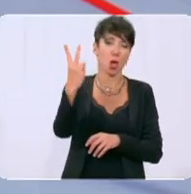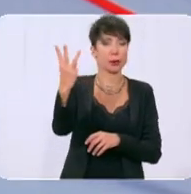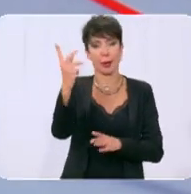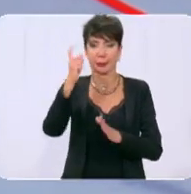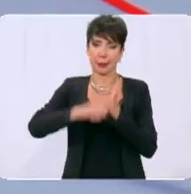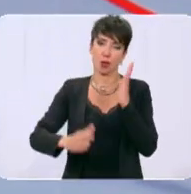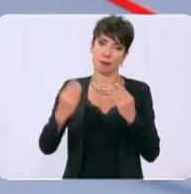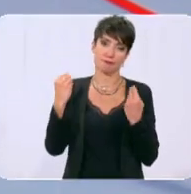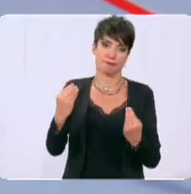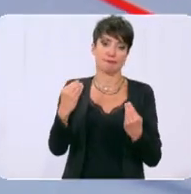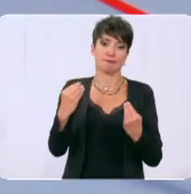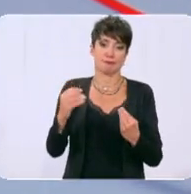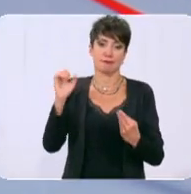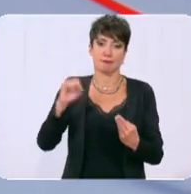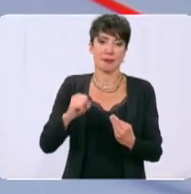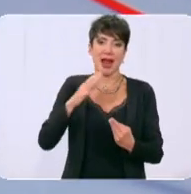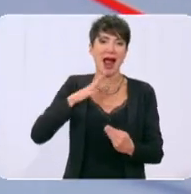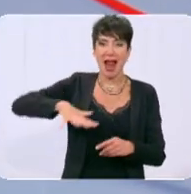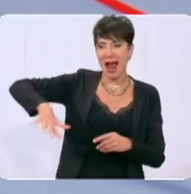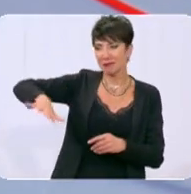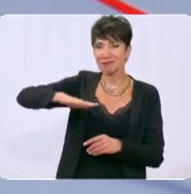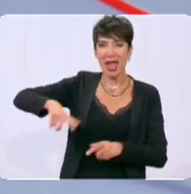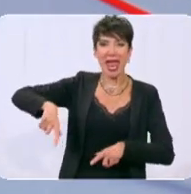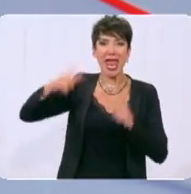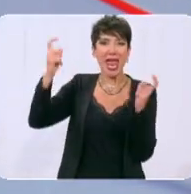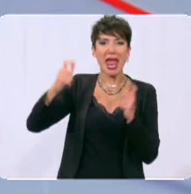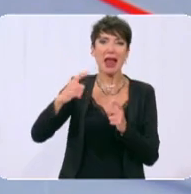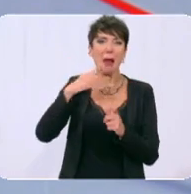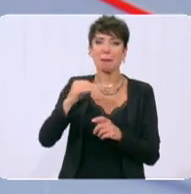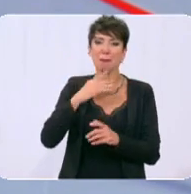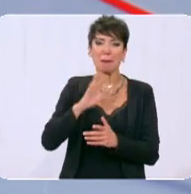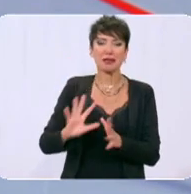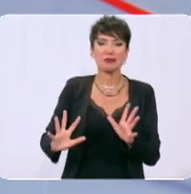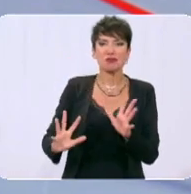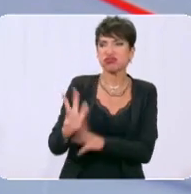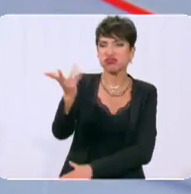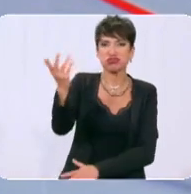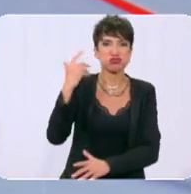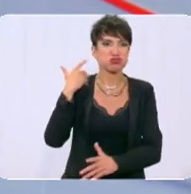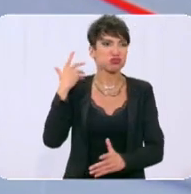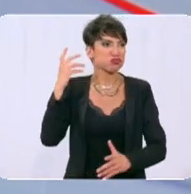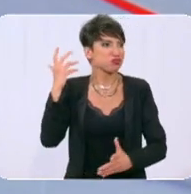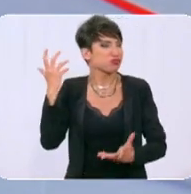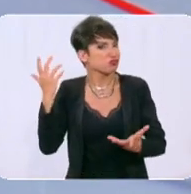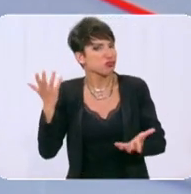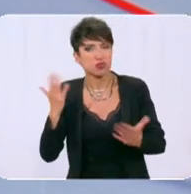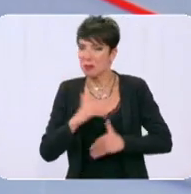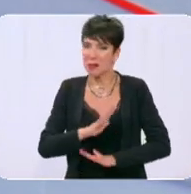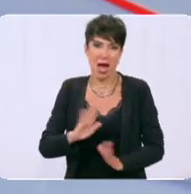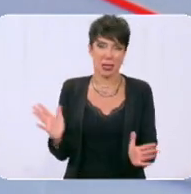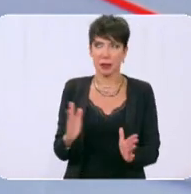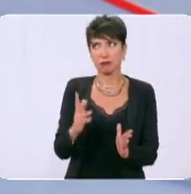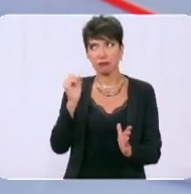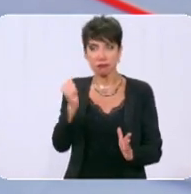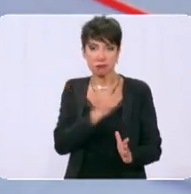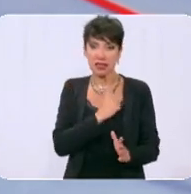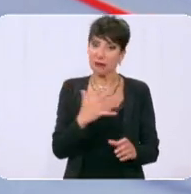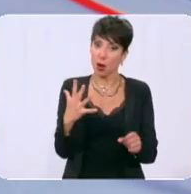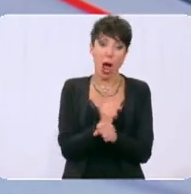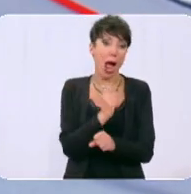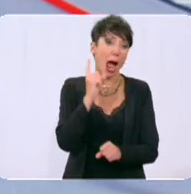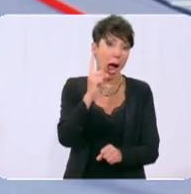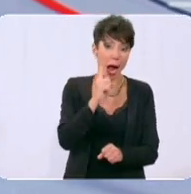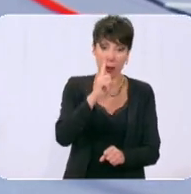το μεγαλύτερο κομμάτι της Ηλίας mm-hmm. έχει μείνει εκτός τουριστικής ανάπτυξης. Πιστεύω ότι θα τα καταφέρουμε. Βέβαια, προϋπόθεση είναι να